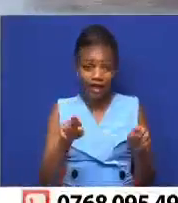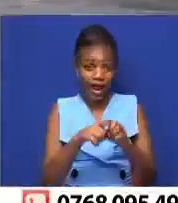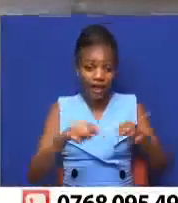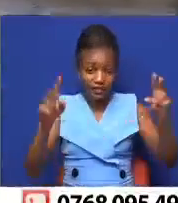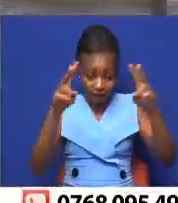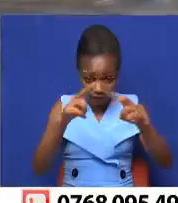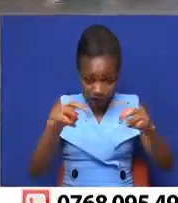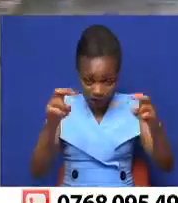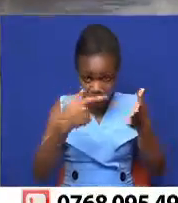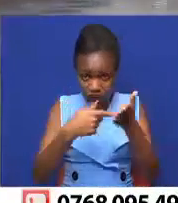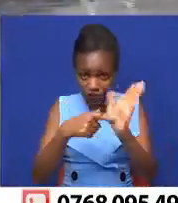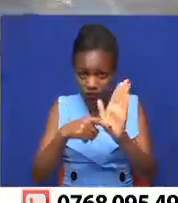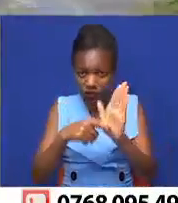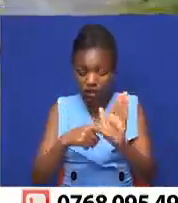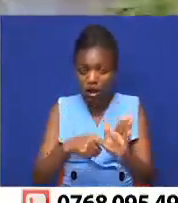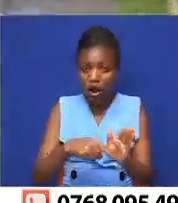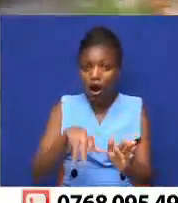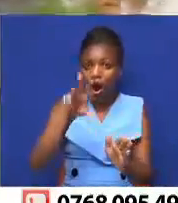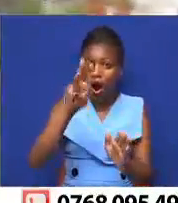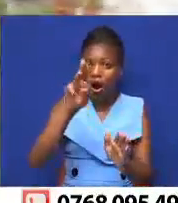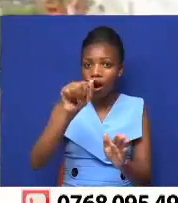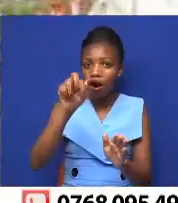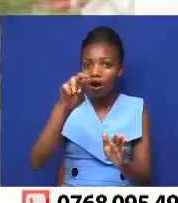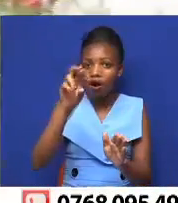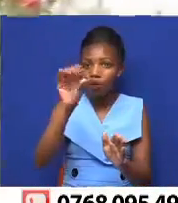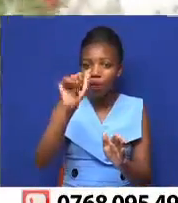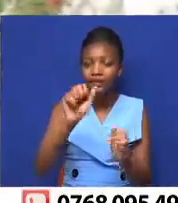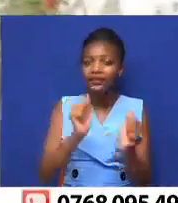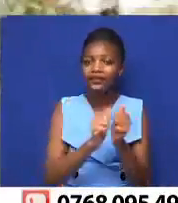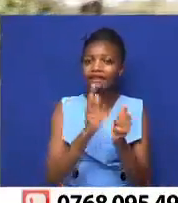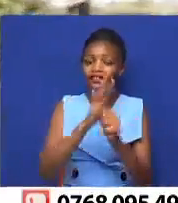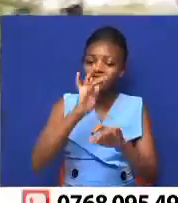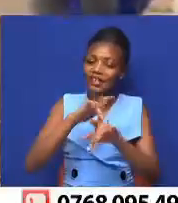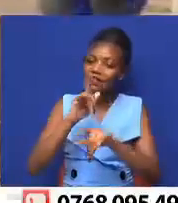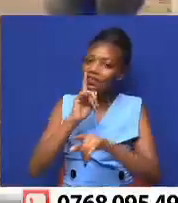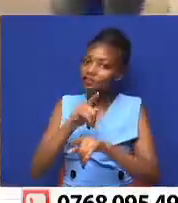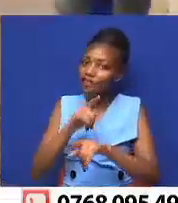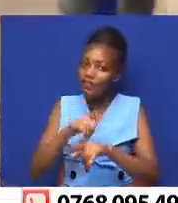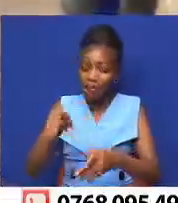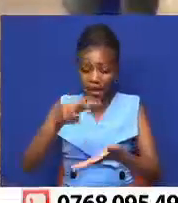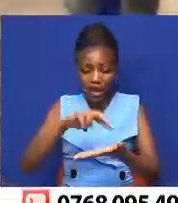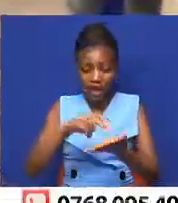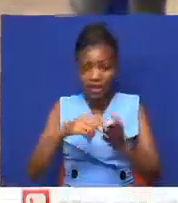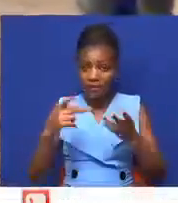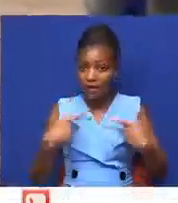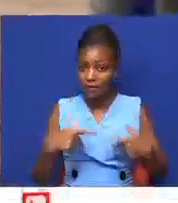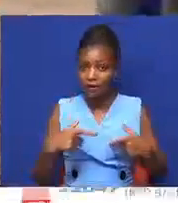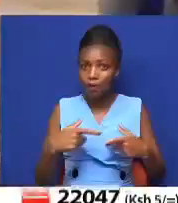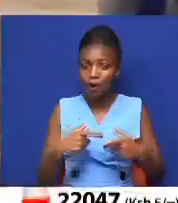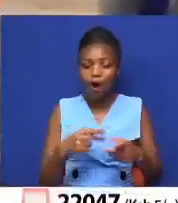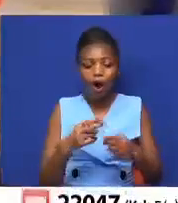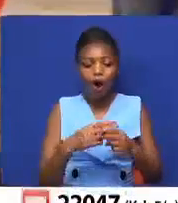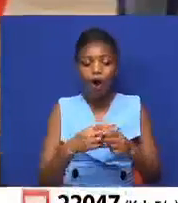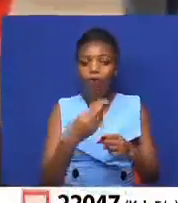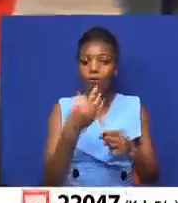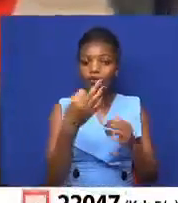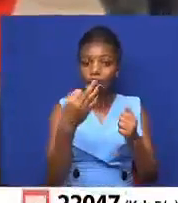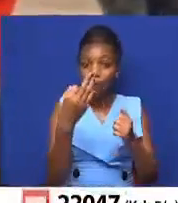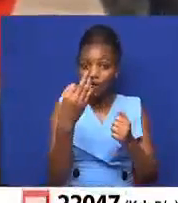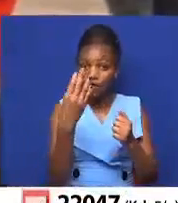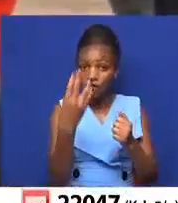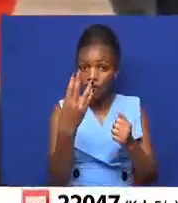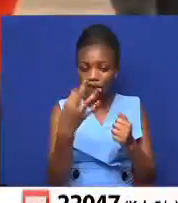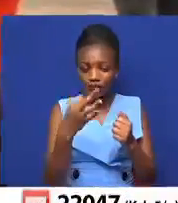zinaonyesha kuwa wadi 15 zimeathirika na mafuriko na kuacha watu zaidi ya 48,000